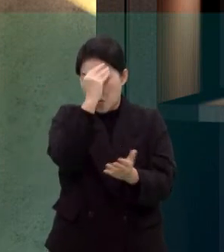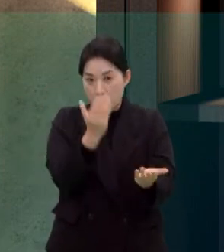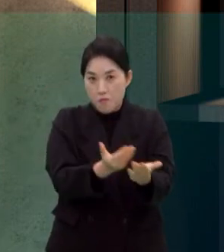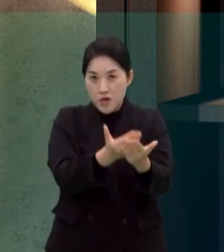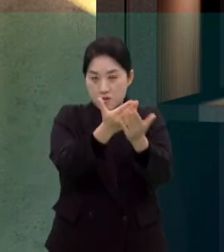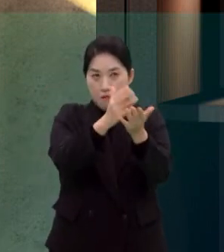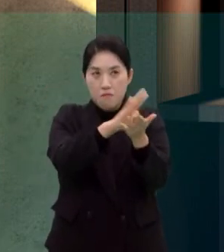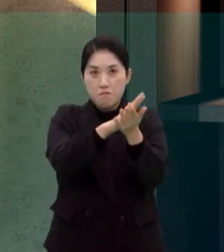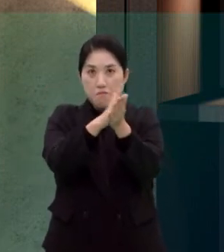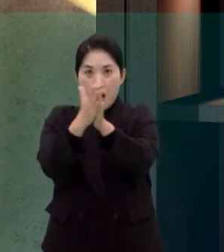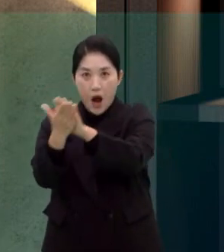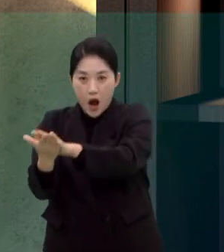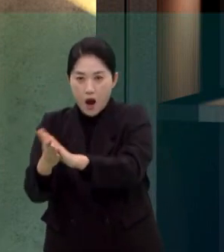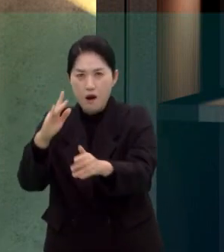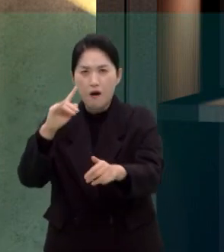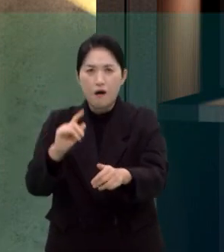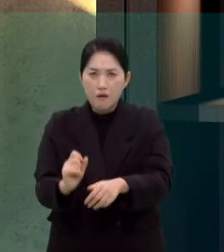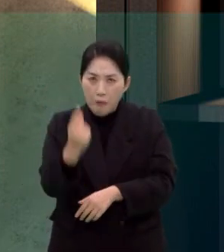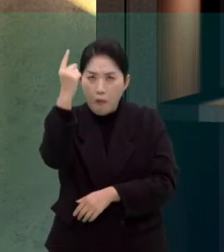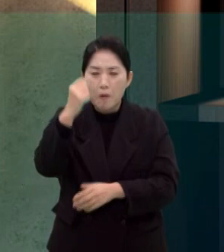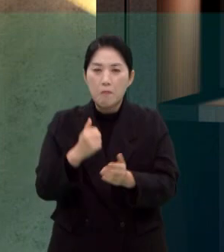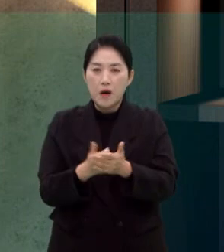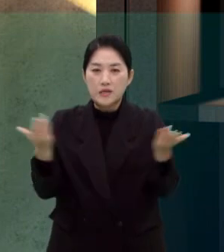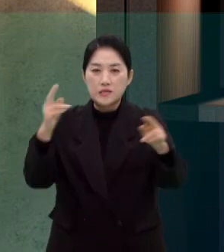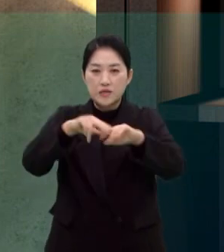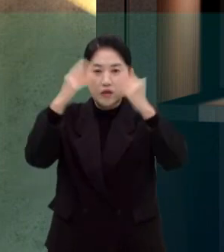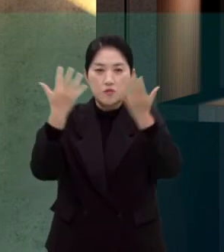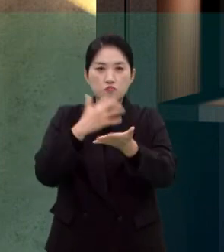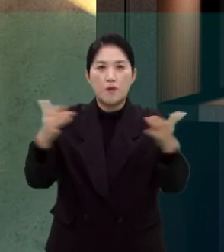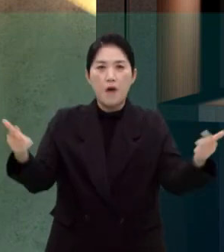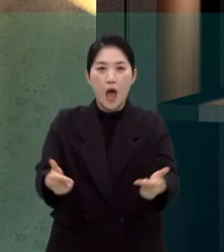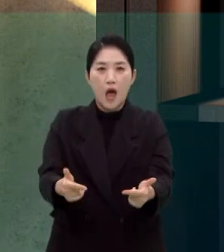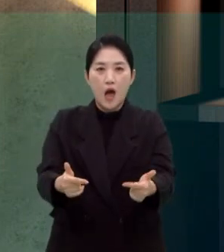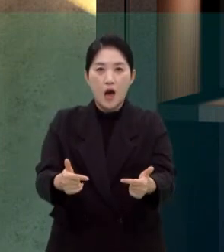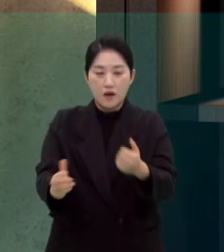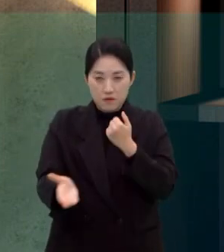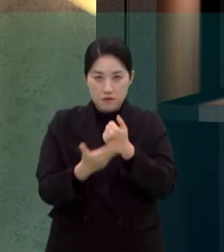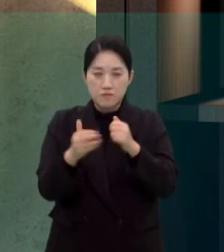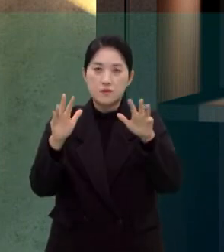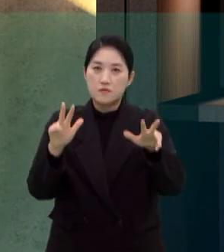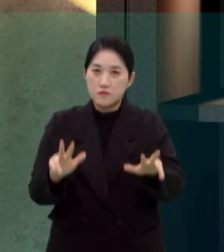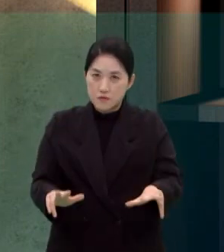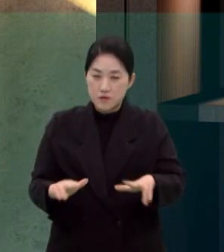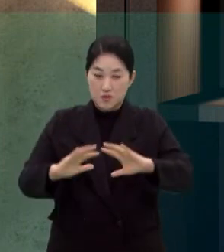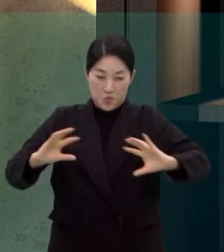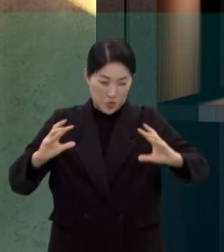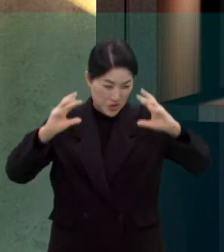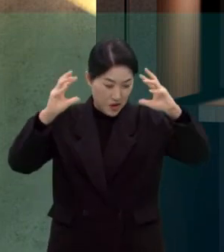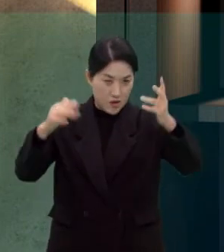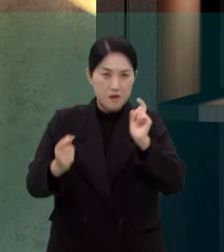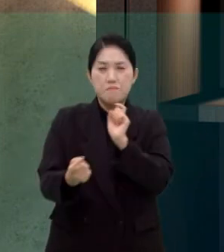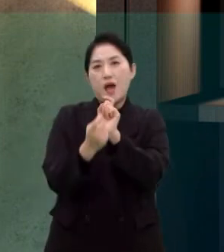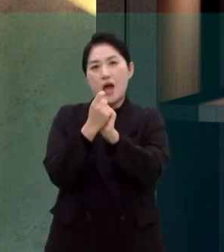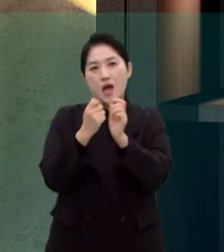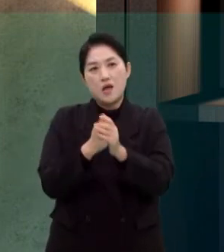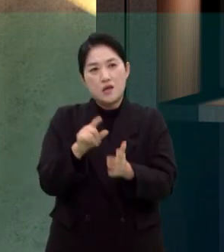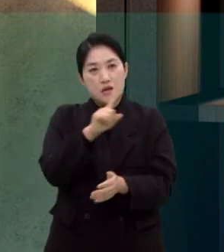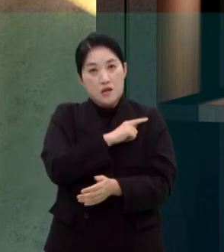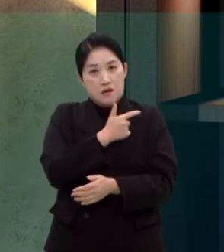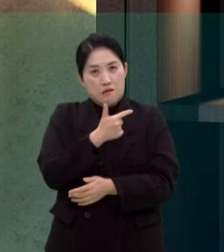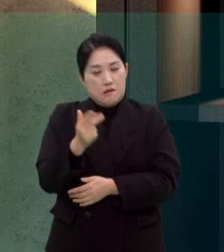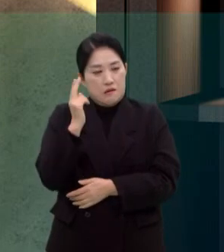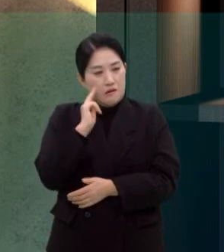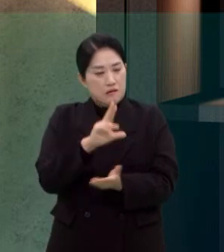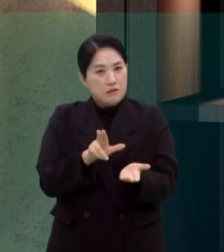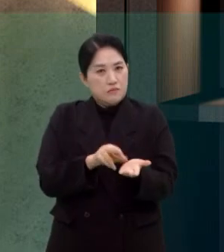발전과 변화가 역설적으로 일자리 총량을 감소시키며 이는 오늘날 전 세계가 직면한 가장